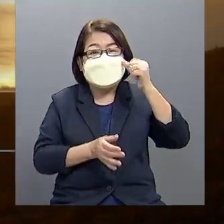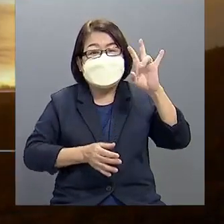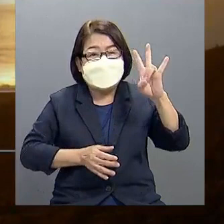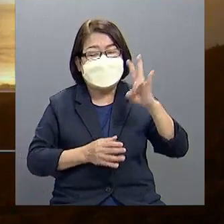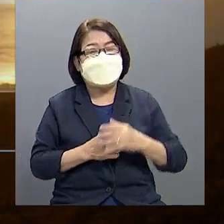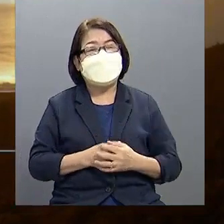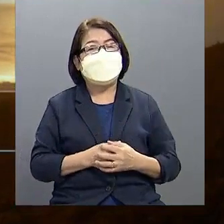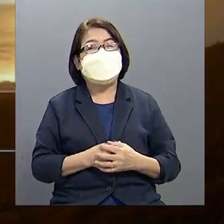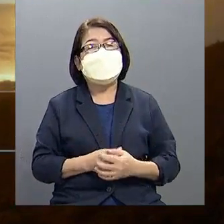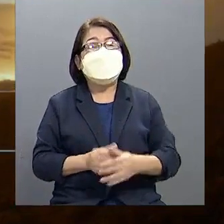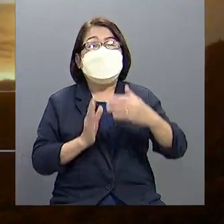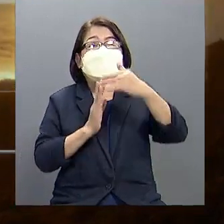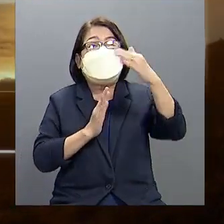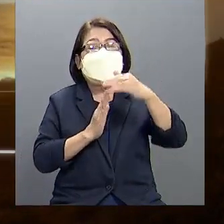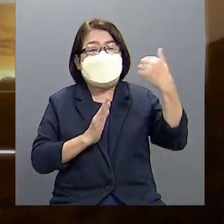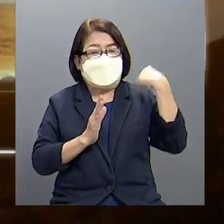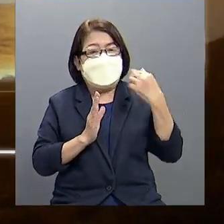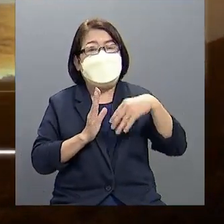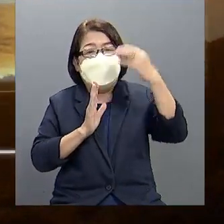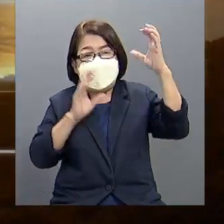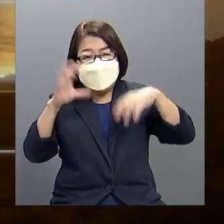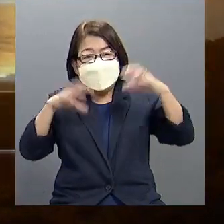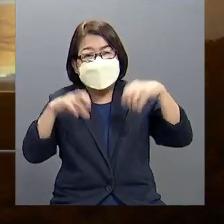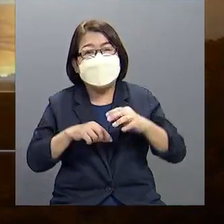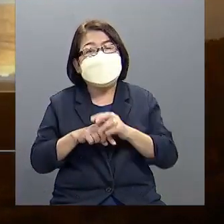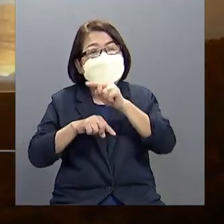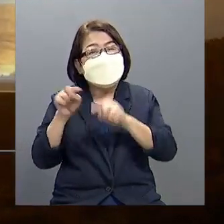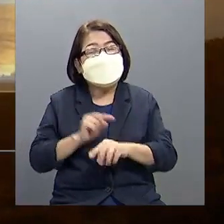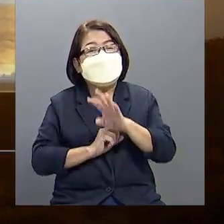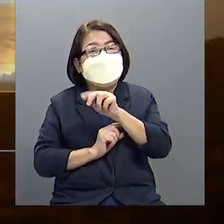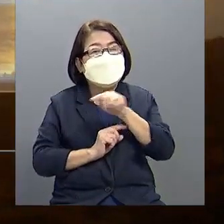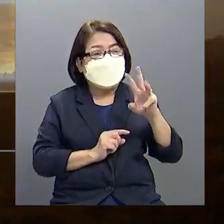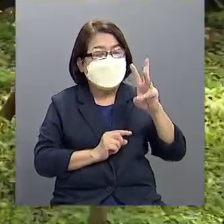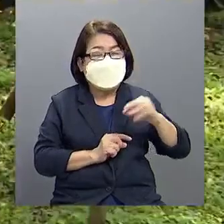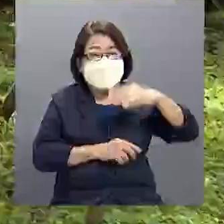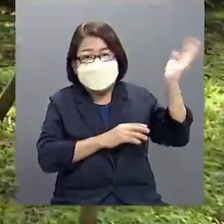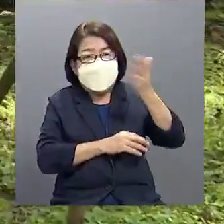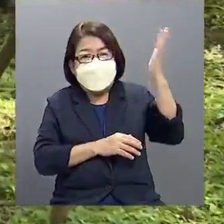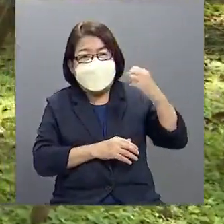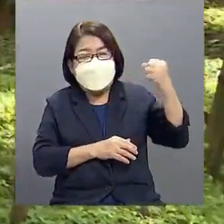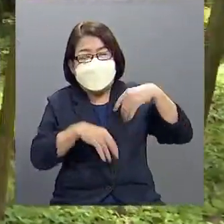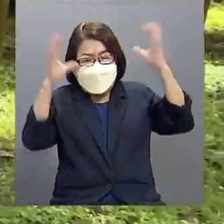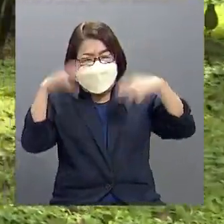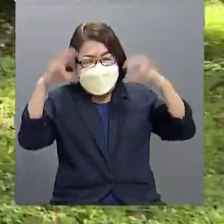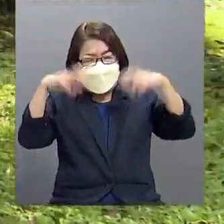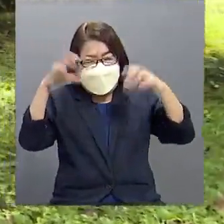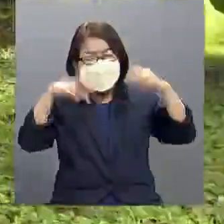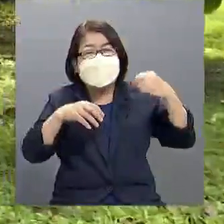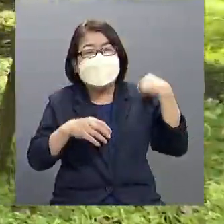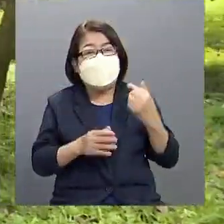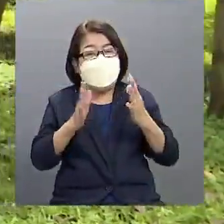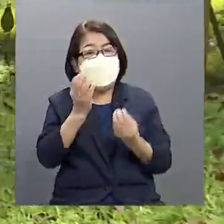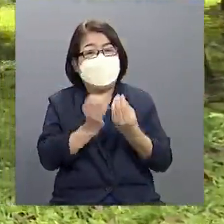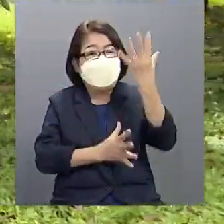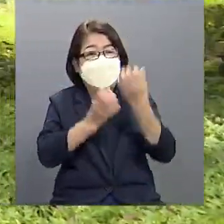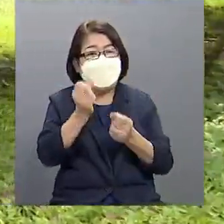ภาคเ้อมฝนฟ้าขนองเพิ่มข้นเป็ 40-60%ของพื้นที่กับมลมกระโคแรงและมฝนตกหนกบางแห่งระยะนี่เกษตรกควระวงอัตรายและปก